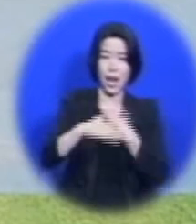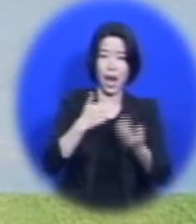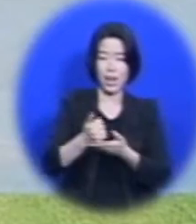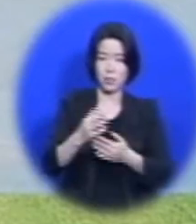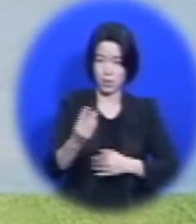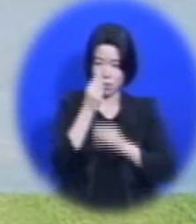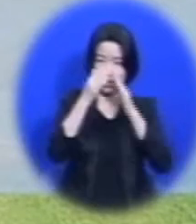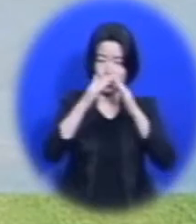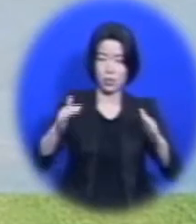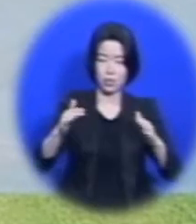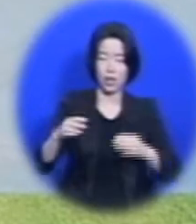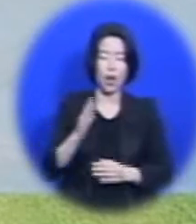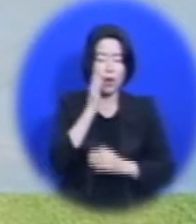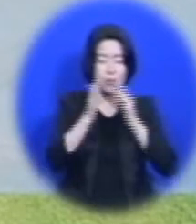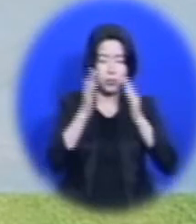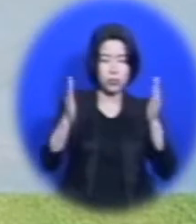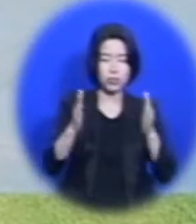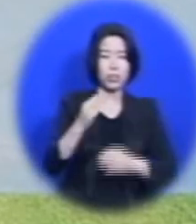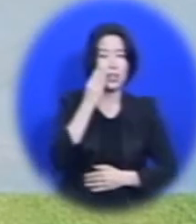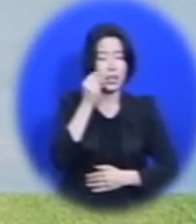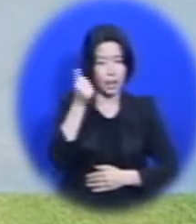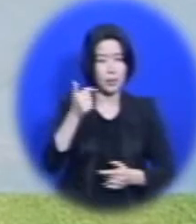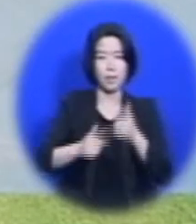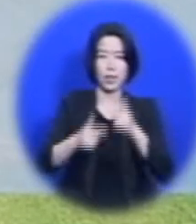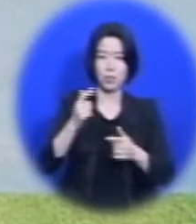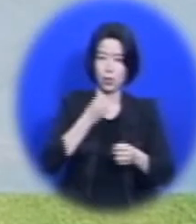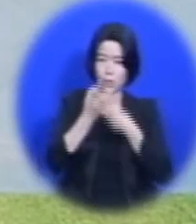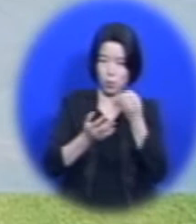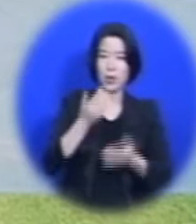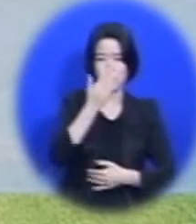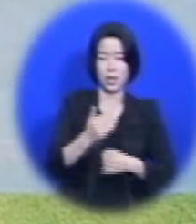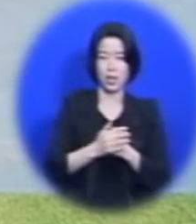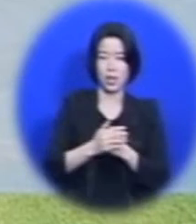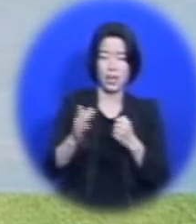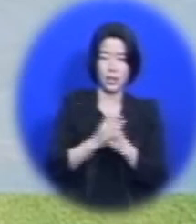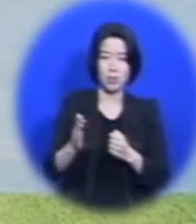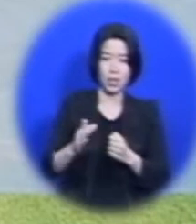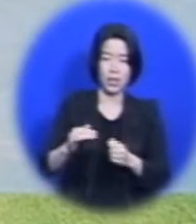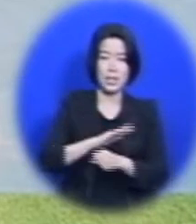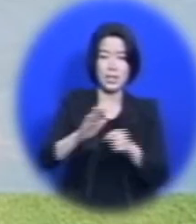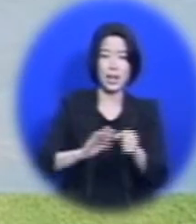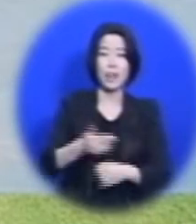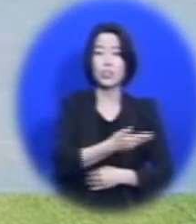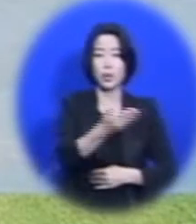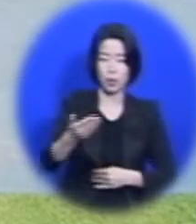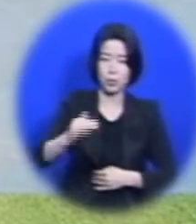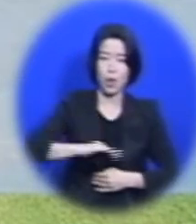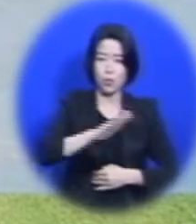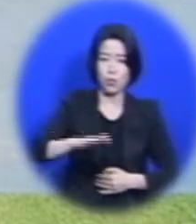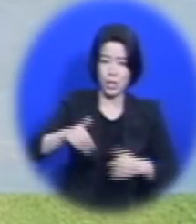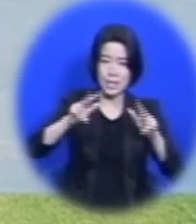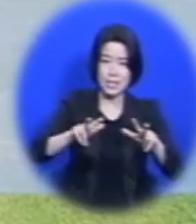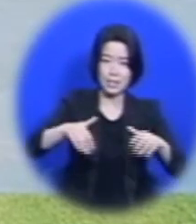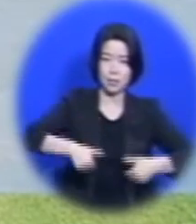성전에 심겨온 푸른 감람나무라고 그렇게 고백했던 거예요. 그러므로 사랑하는 교회 여러분, 우리에게 지금